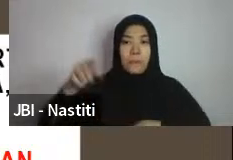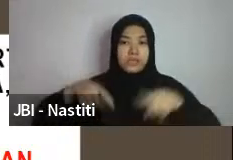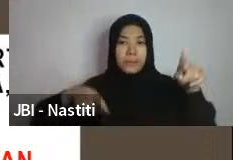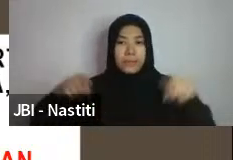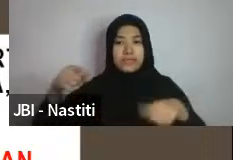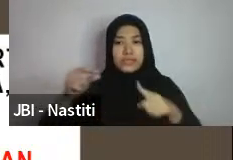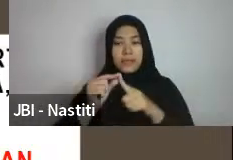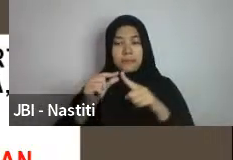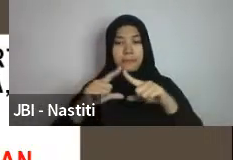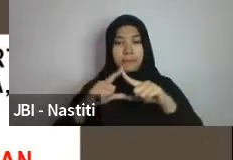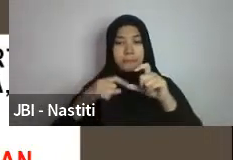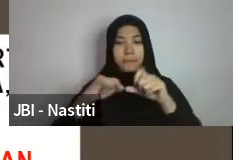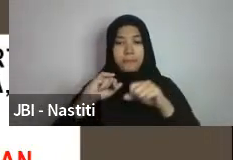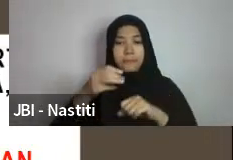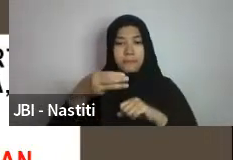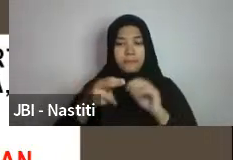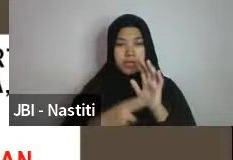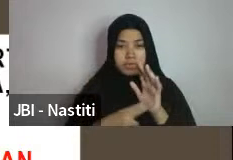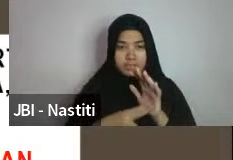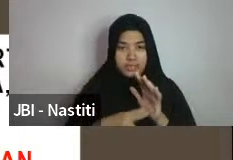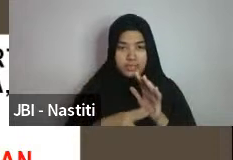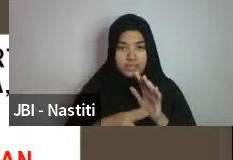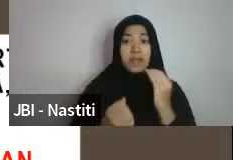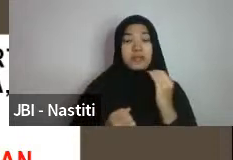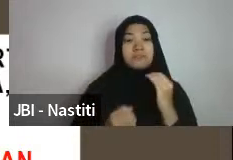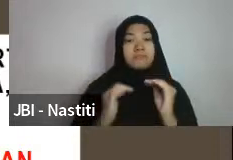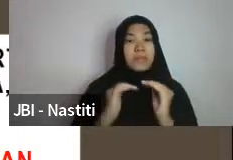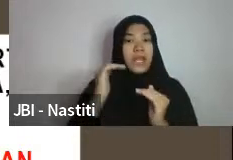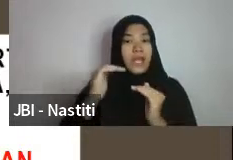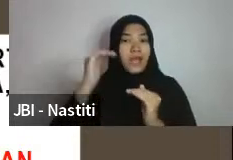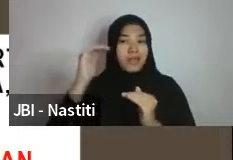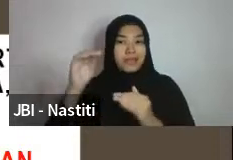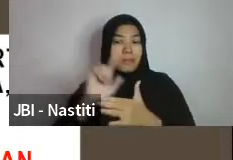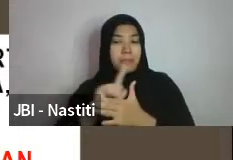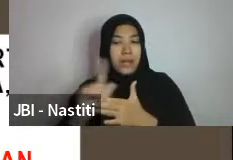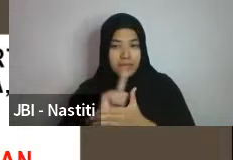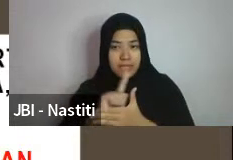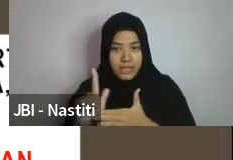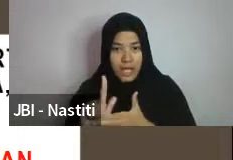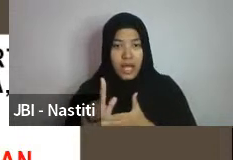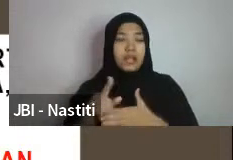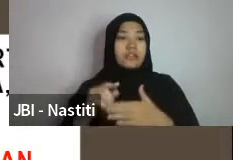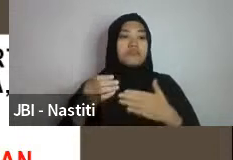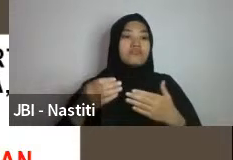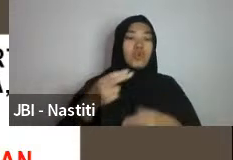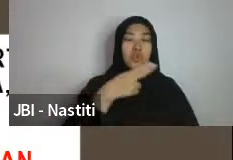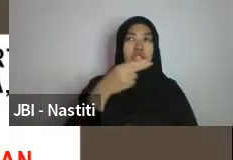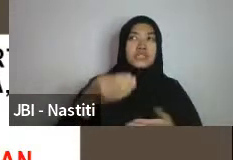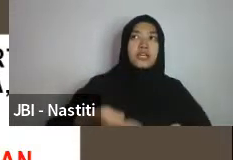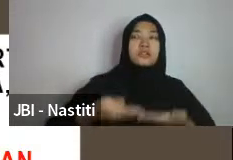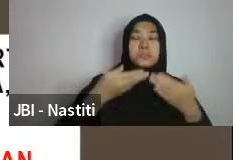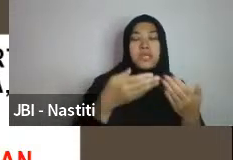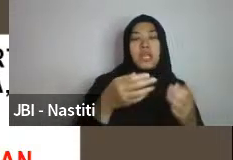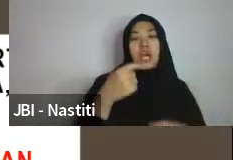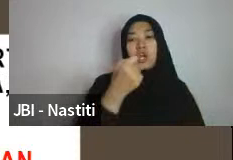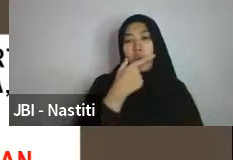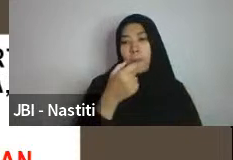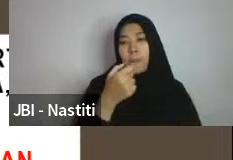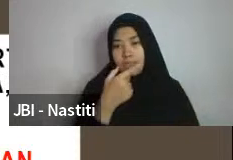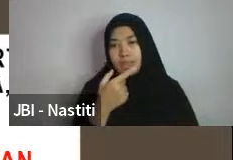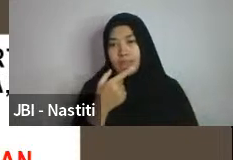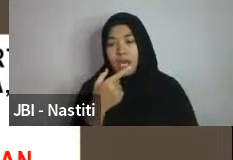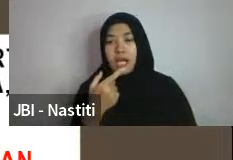consent diterapkan di seluruh Indonesia, menyediakan obat-obatan yang bermutu di tingkat dasar, maksudnya